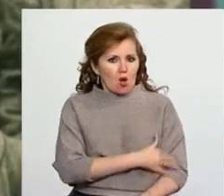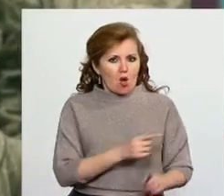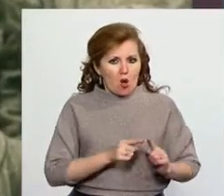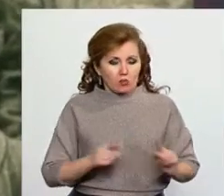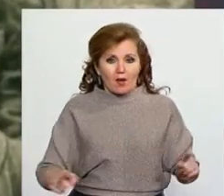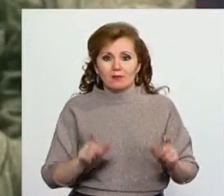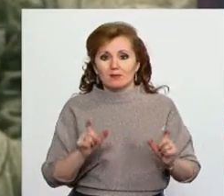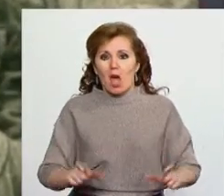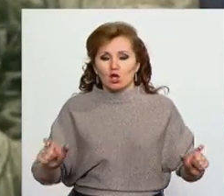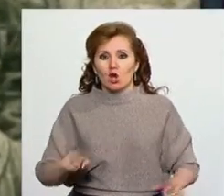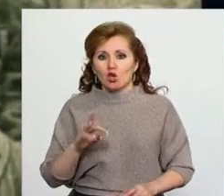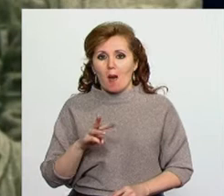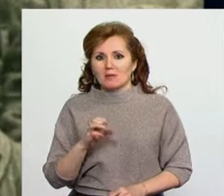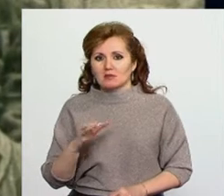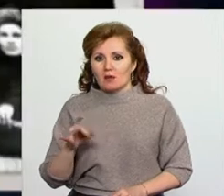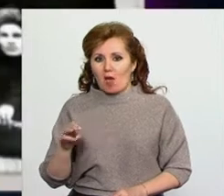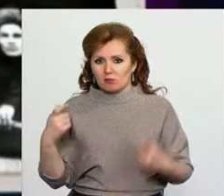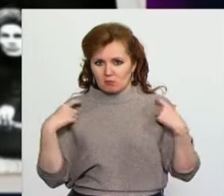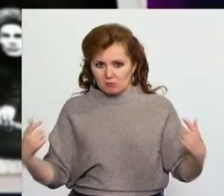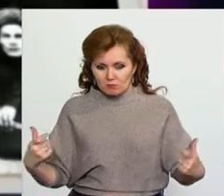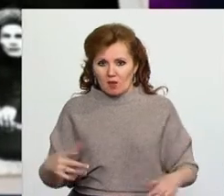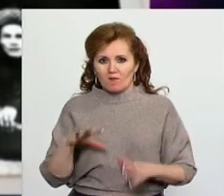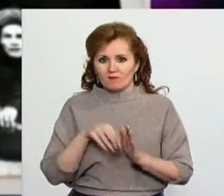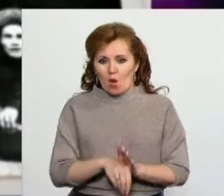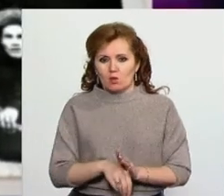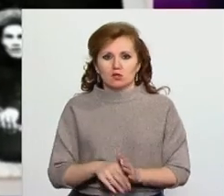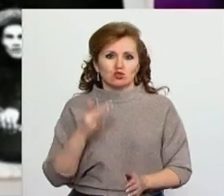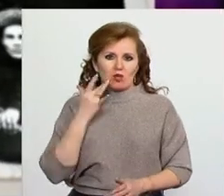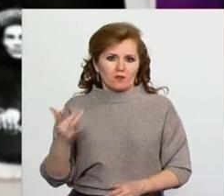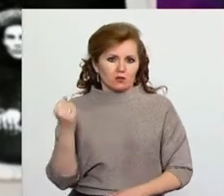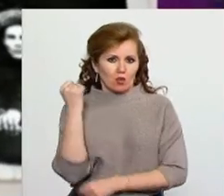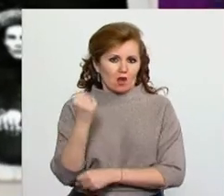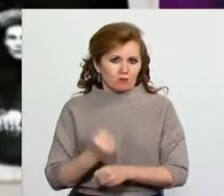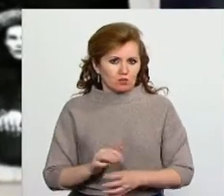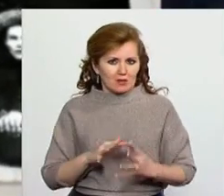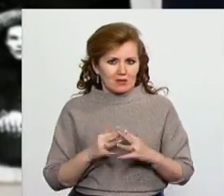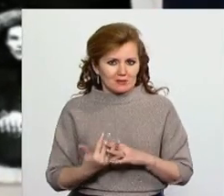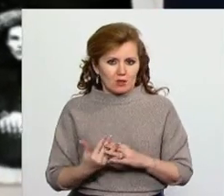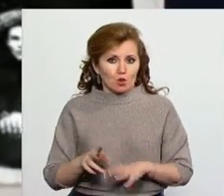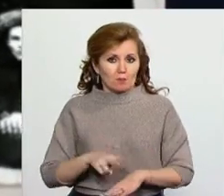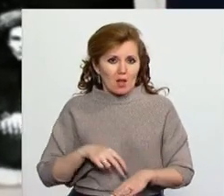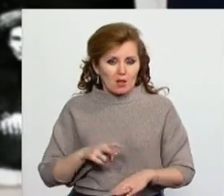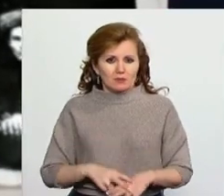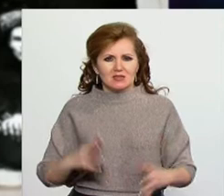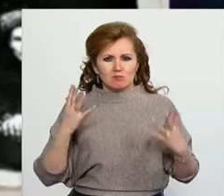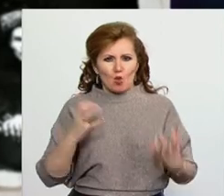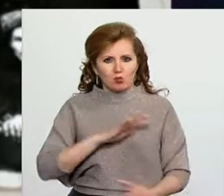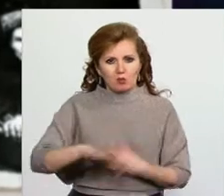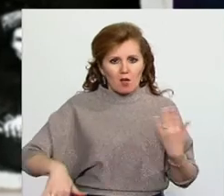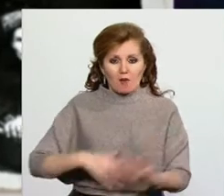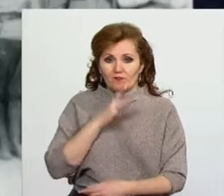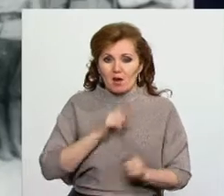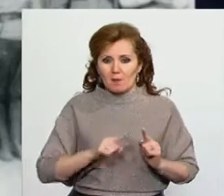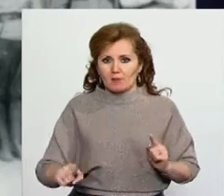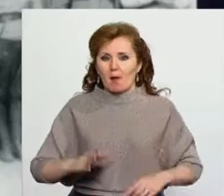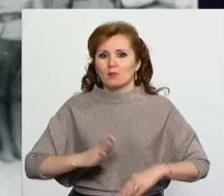комиссариат внутренних дел РСФСР вел советскую рабоче-крестьянскую милицию. В смутные, жестокие времена профессия